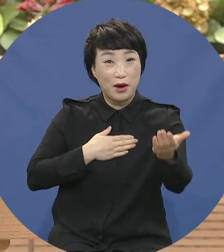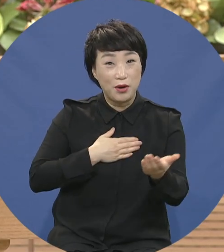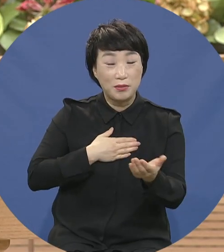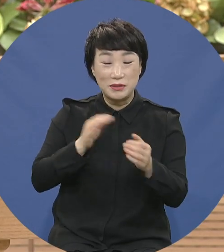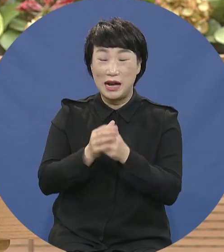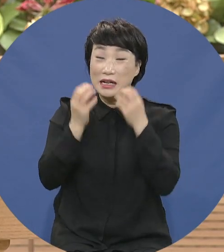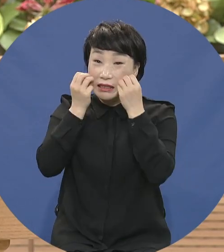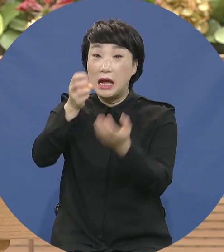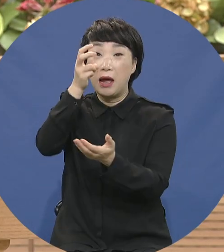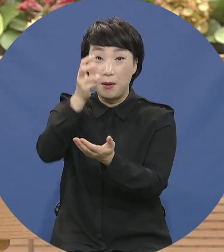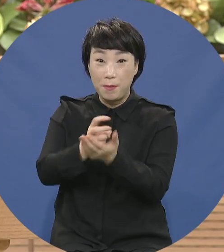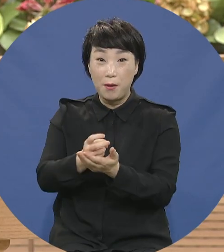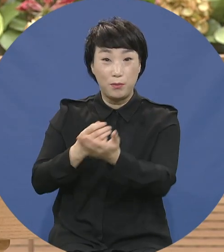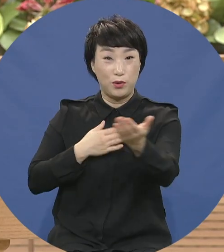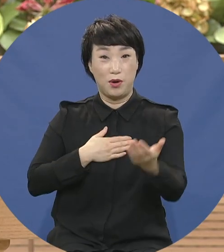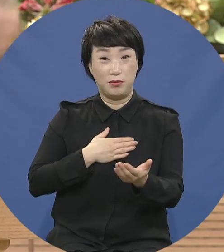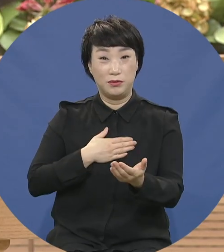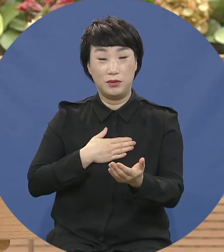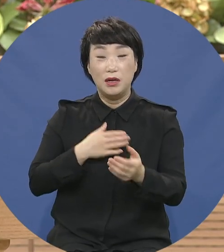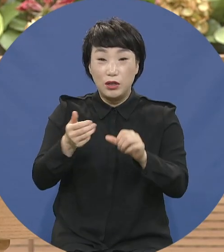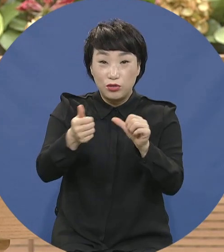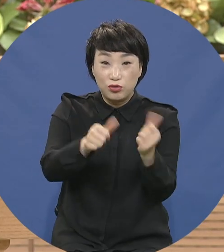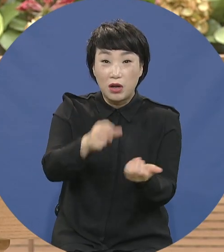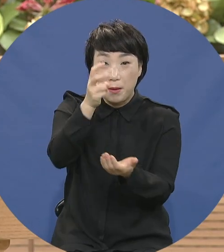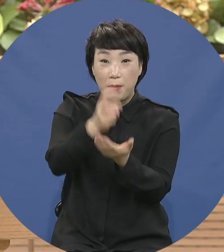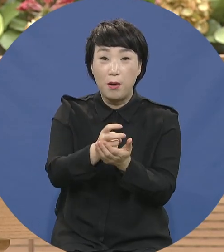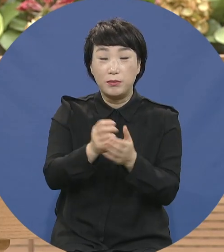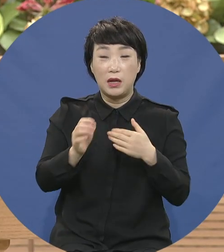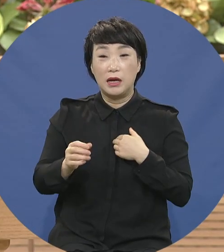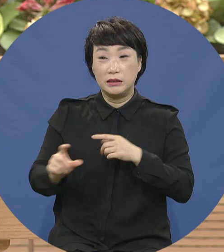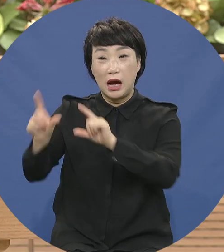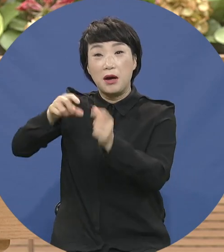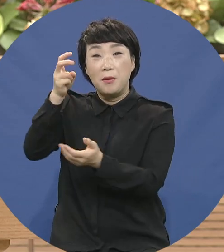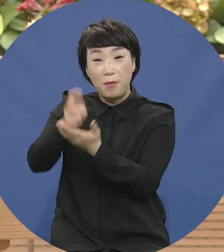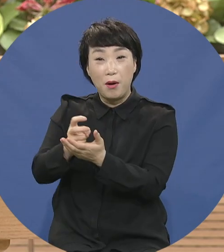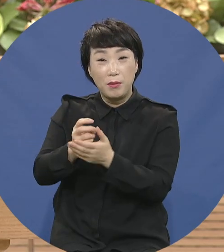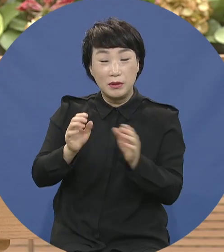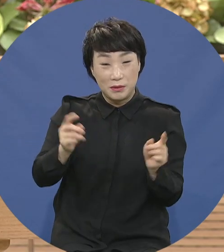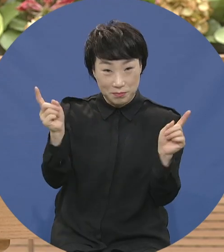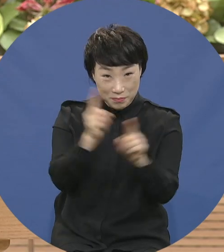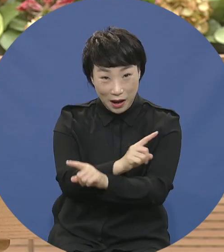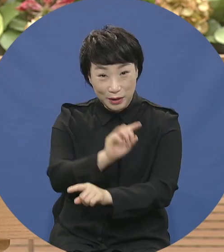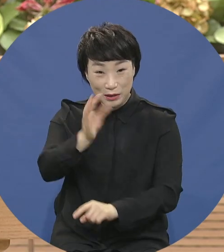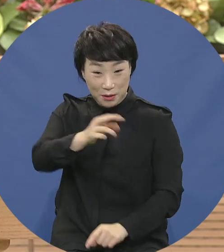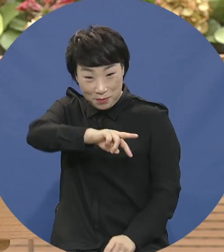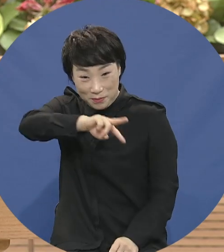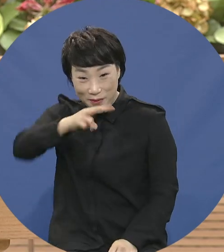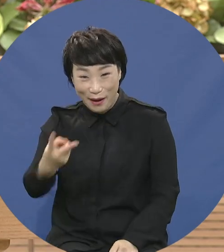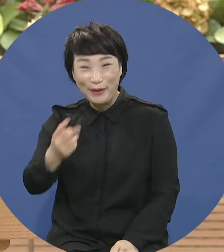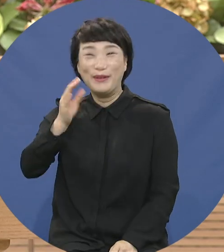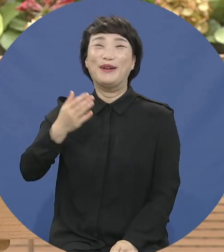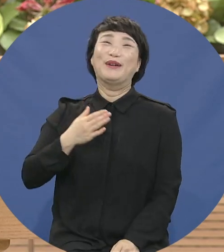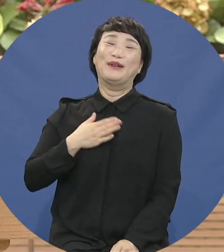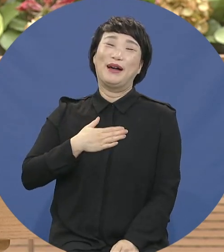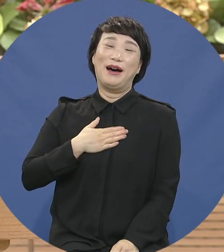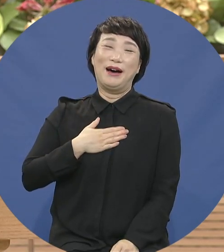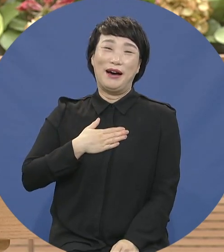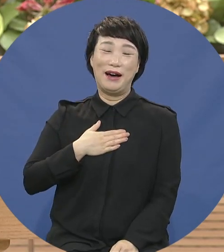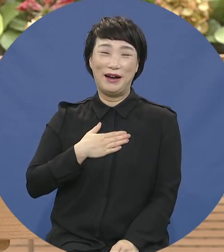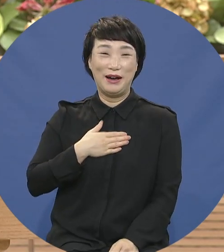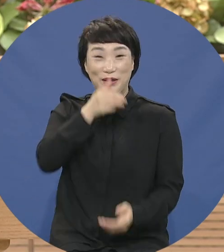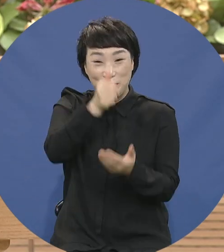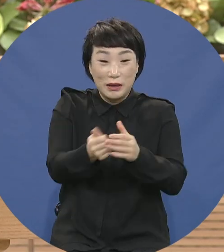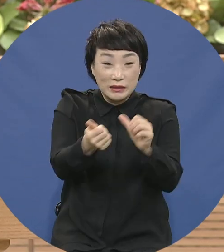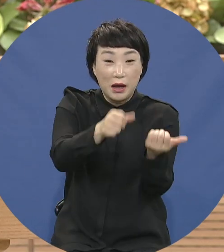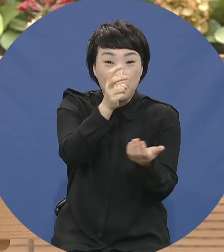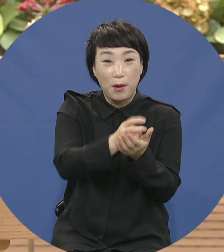새 법이, 죽으리라는 법이 살리라는 법으로 제정되었다 이 말입니다. 죄와 사망의